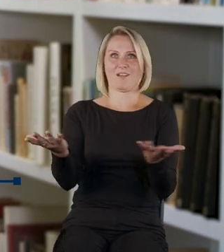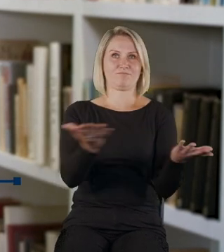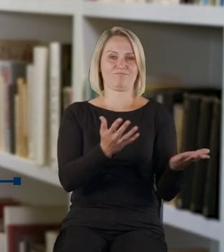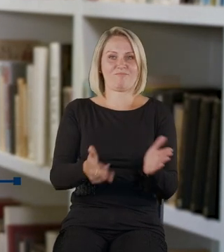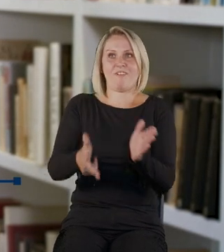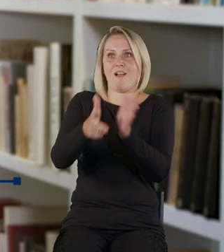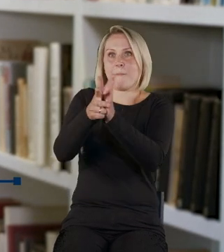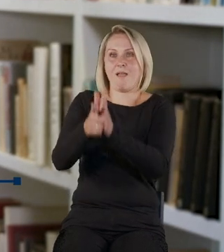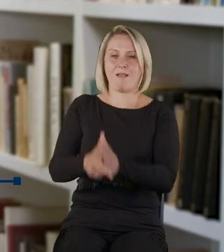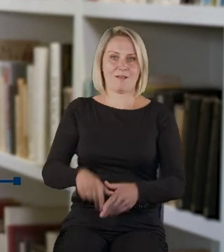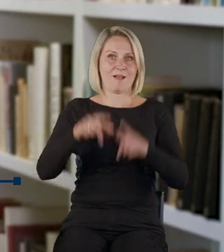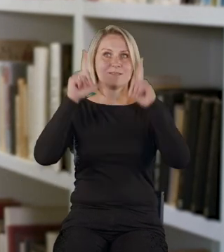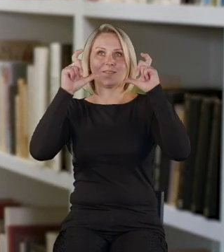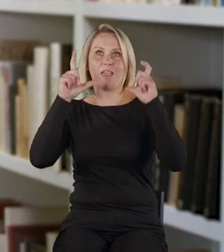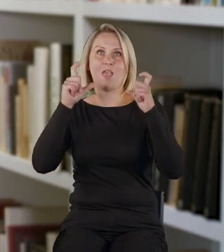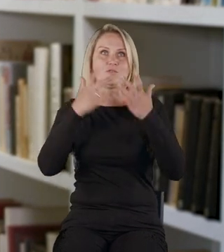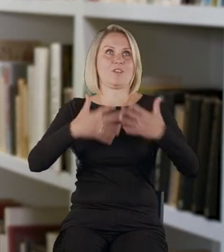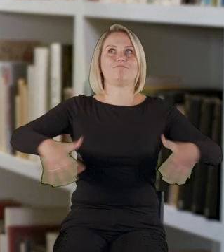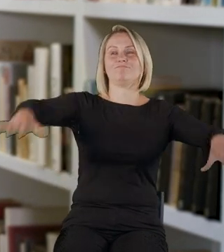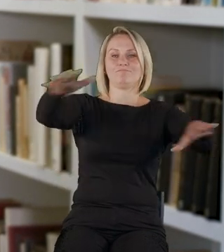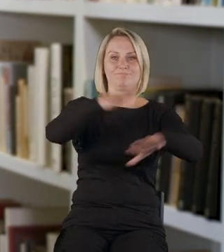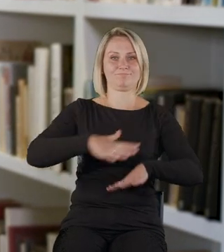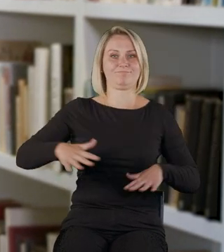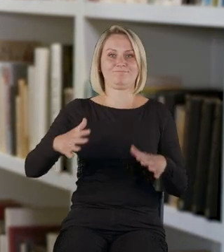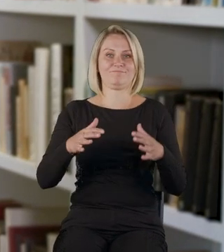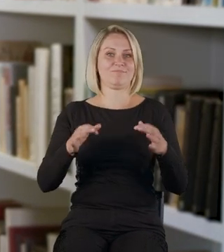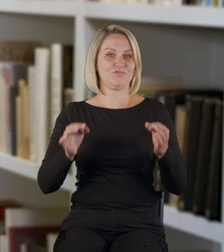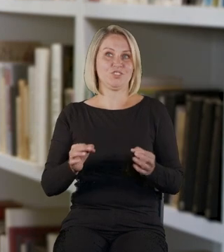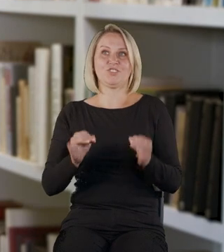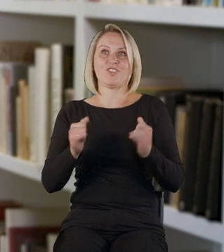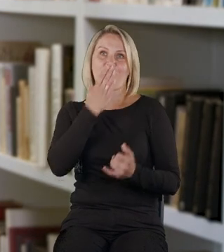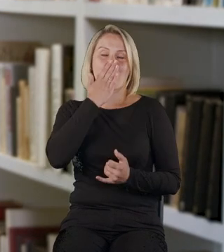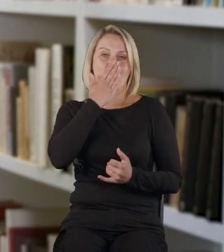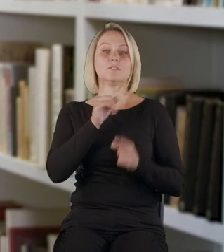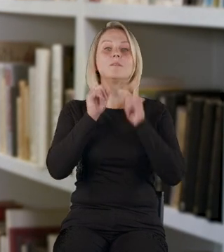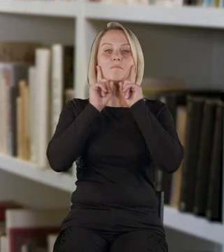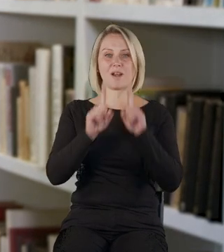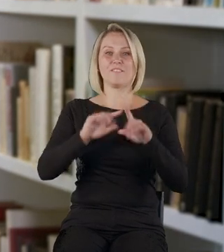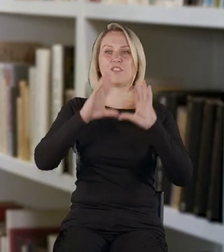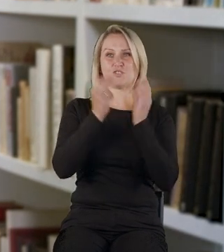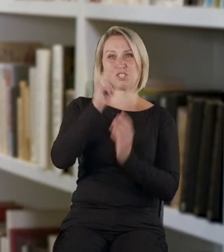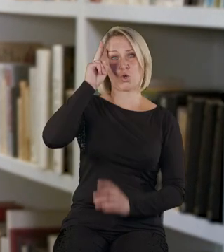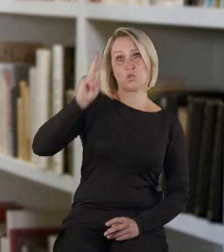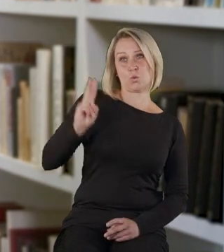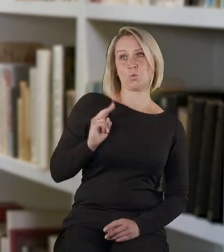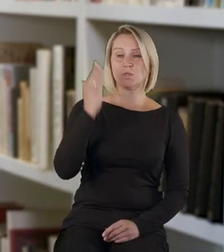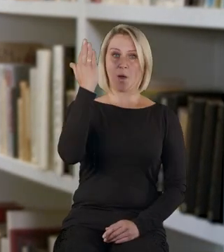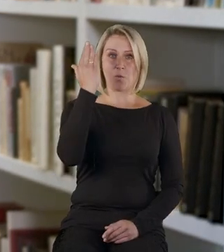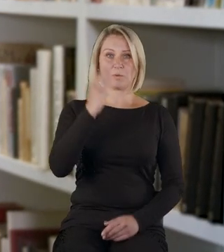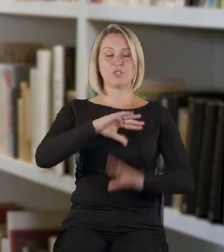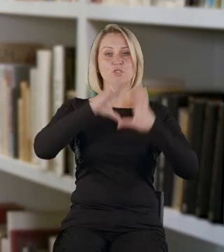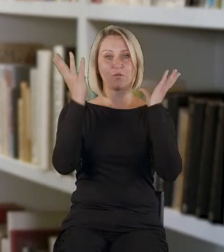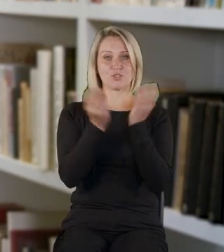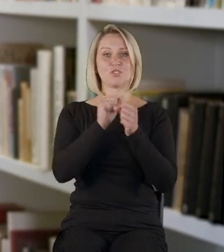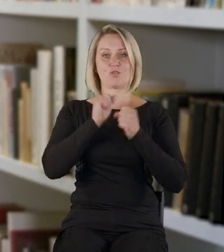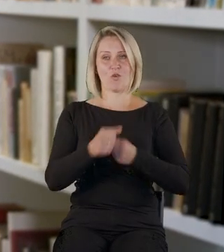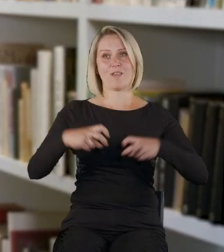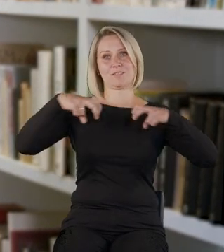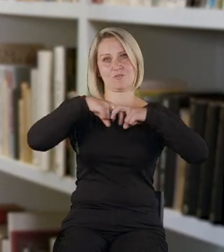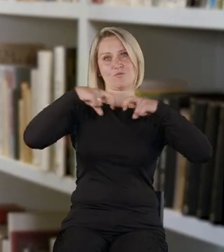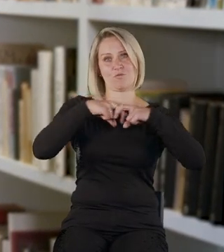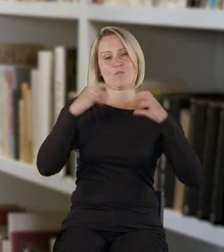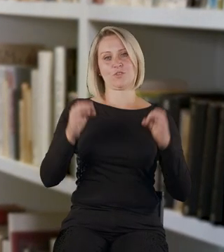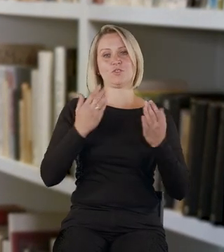kamera, zdjęcia, przestrzeń wirtualna. I rzeczywiście, tak jak wszystkie instytucje publiczne, przenieśliśmy się w przestrzeń